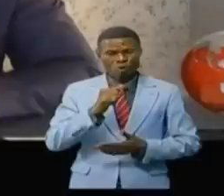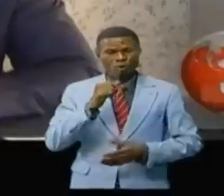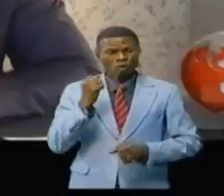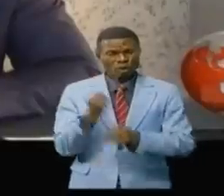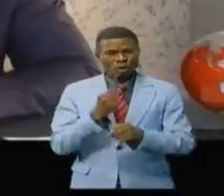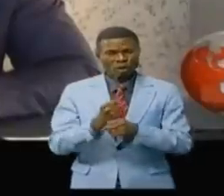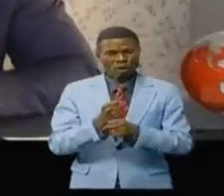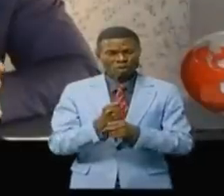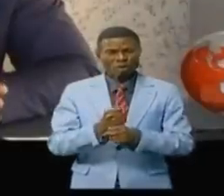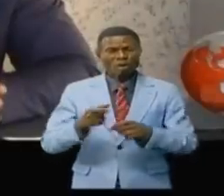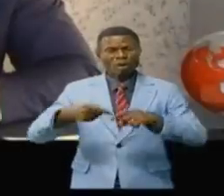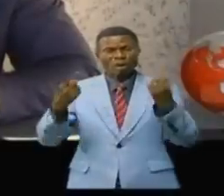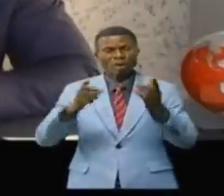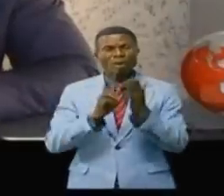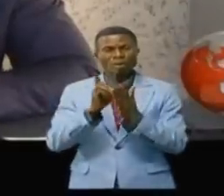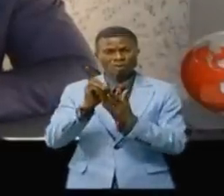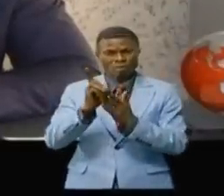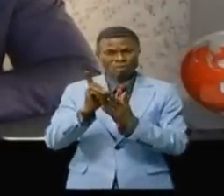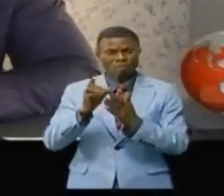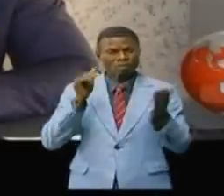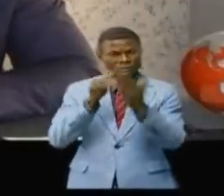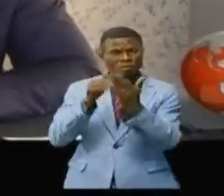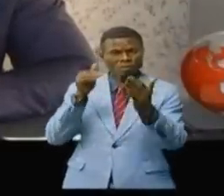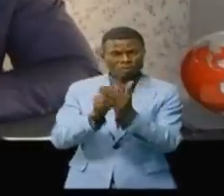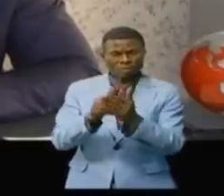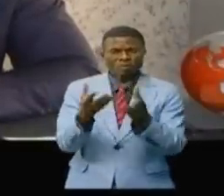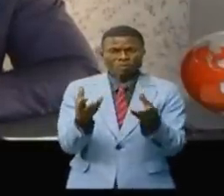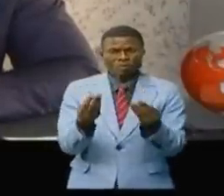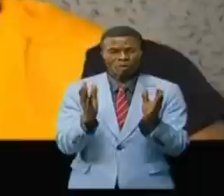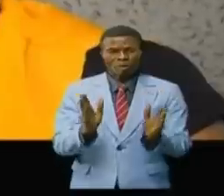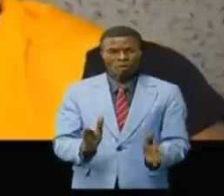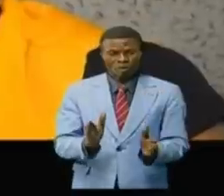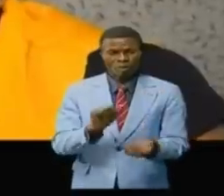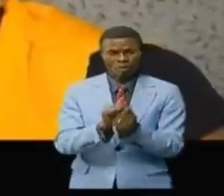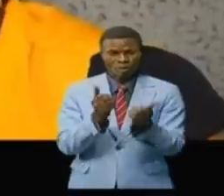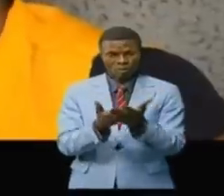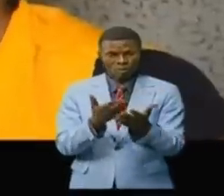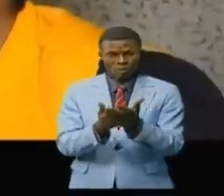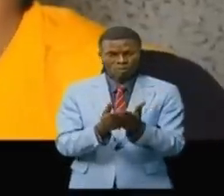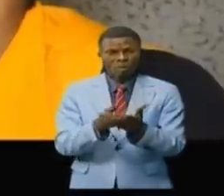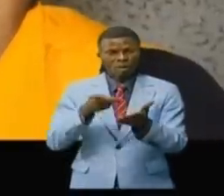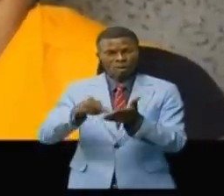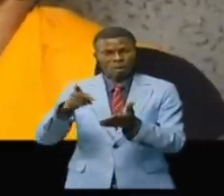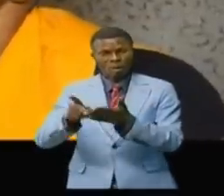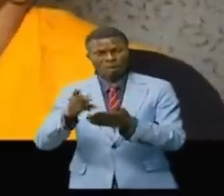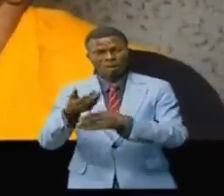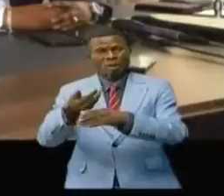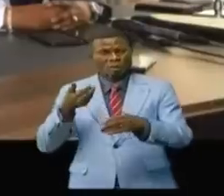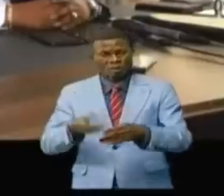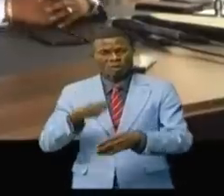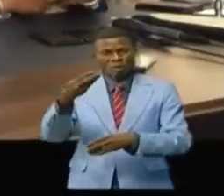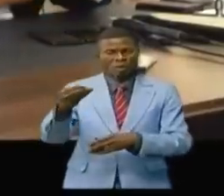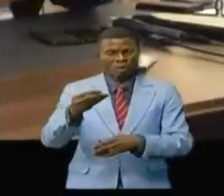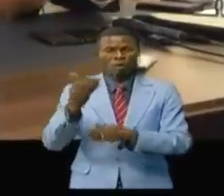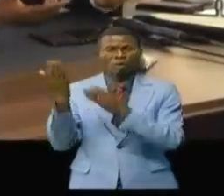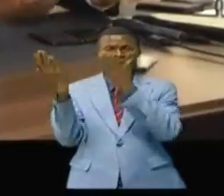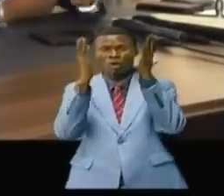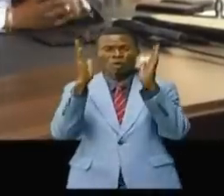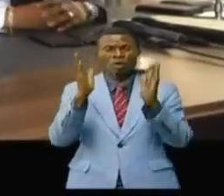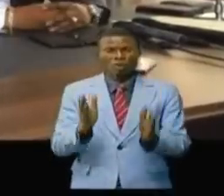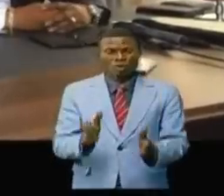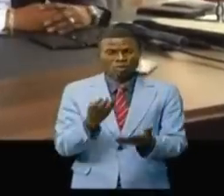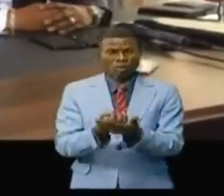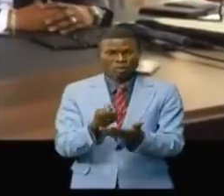courroux des ennemis du développement qui s'attaquent aux facilités légales en prépaiement accordées aux opérateurs